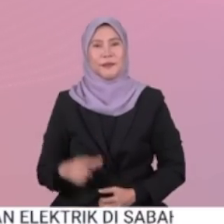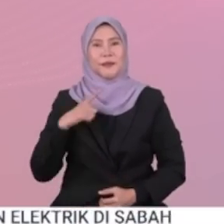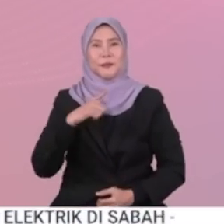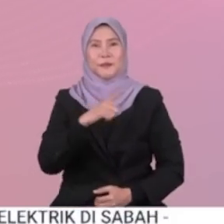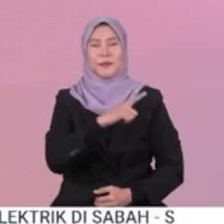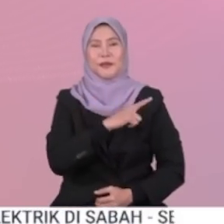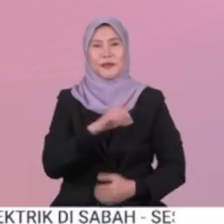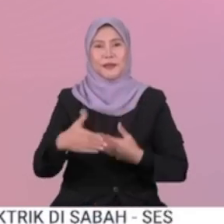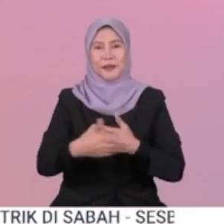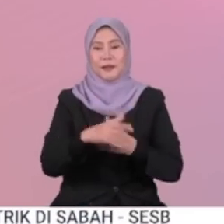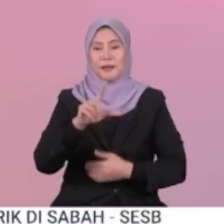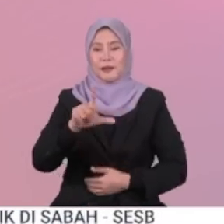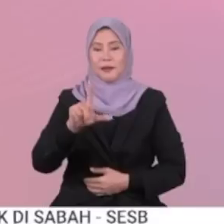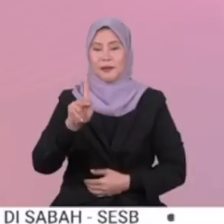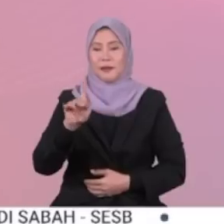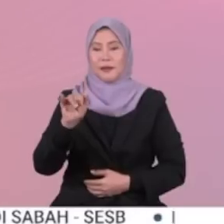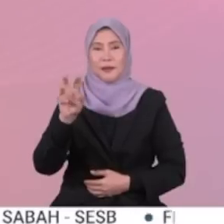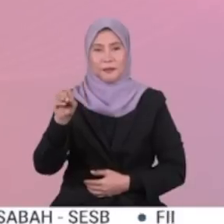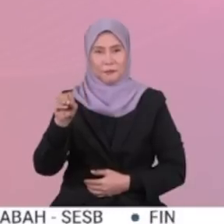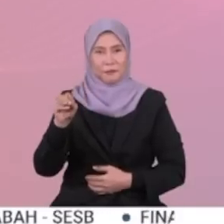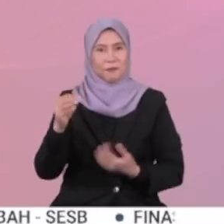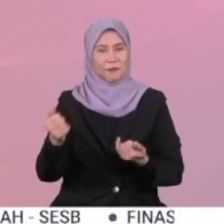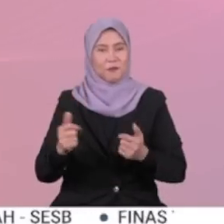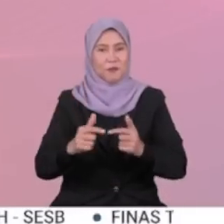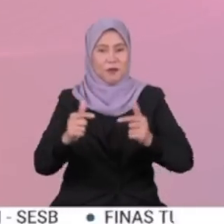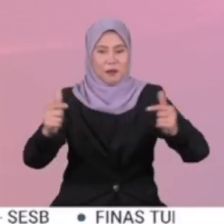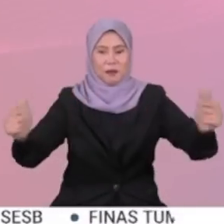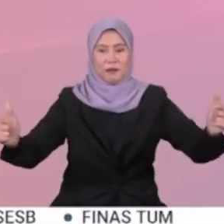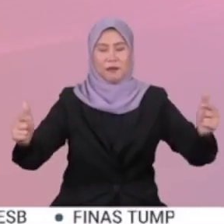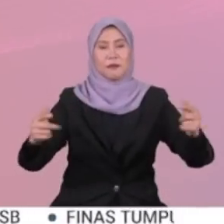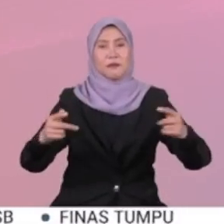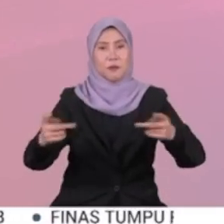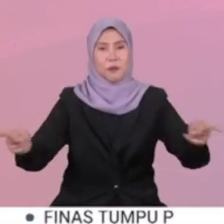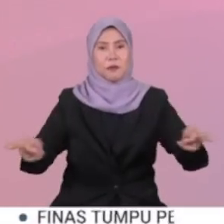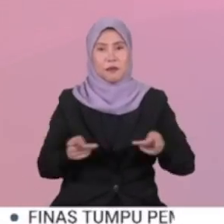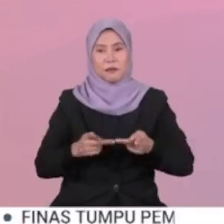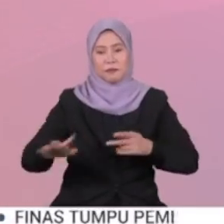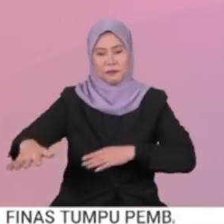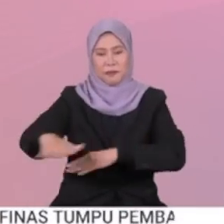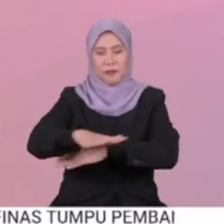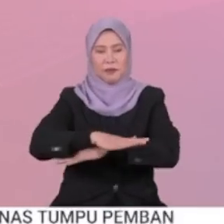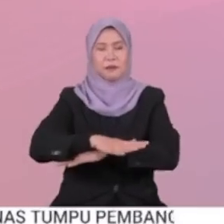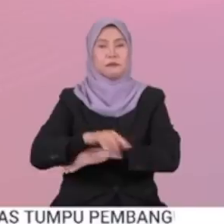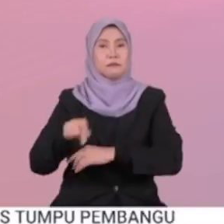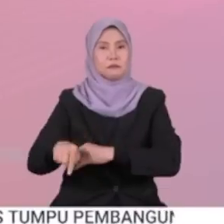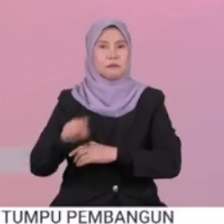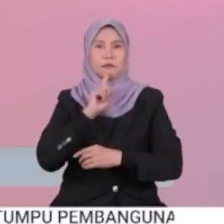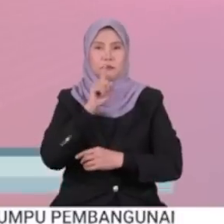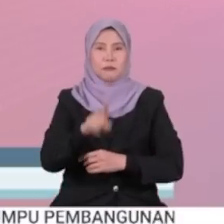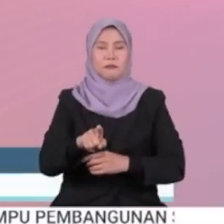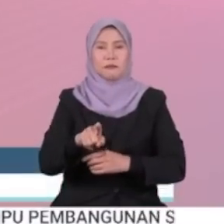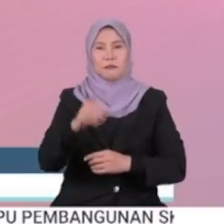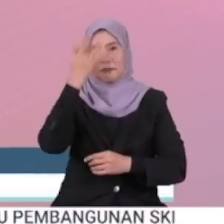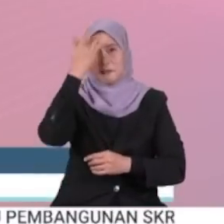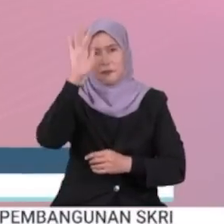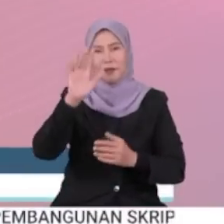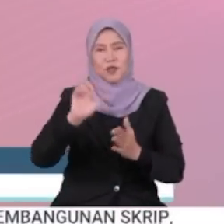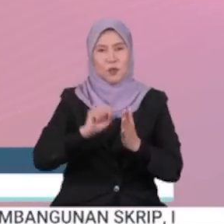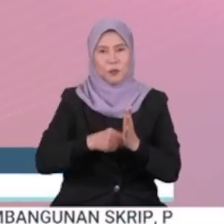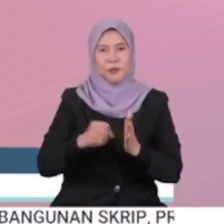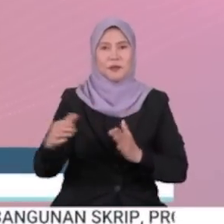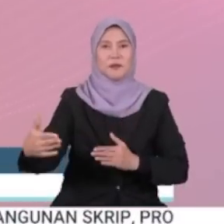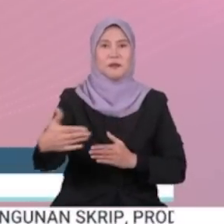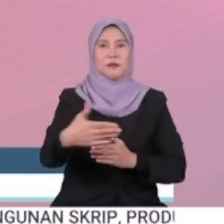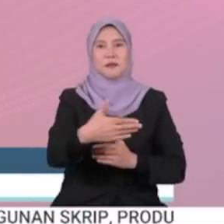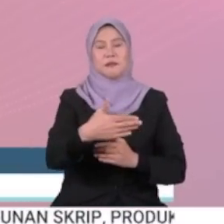Lembaga Kemajuan Ikan Malaysia LKIM mengambil inisiatif membesarkan kawasan unjam di perairan pantai timur bagi menjamin kelestarian sumber ikan